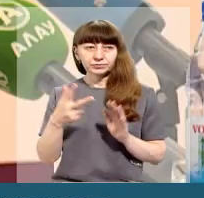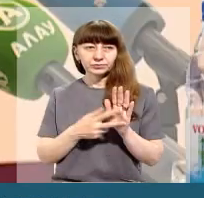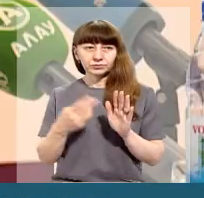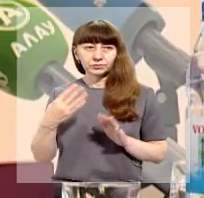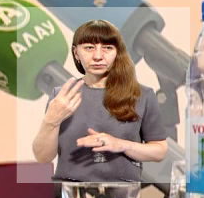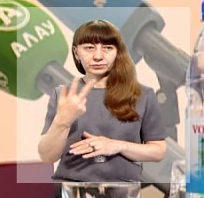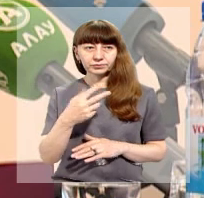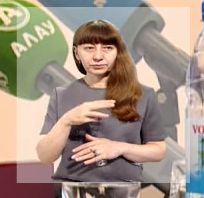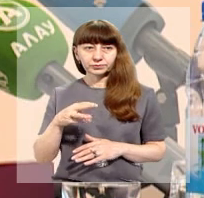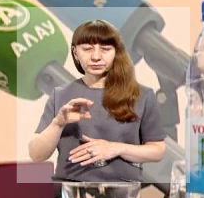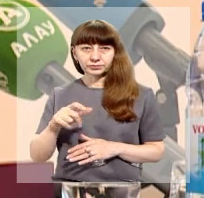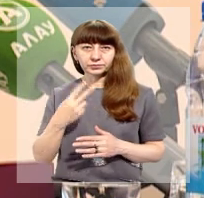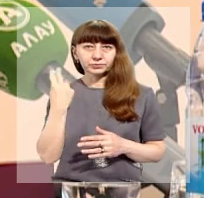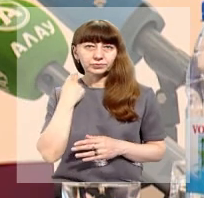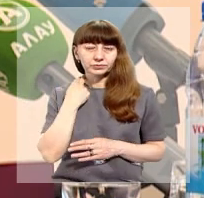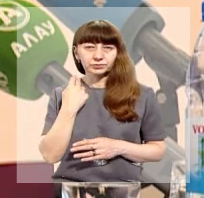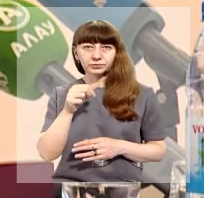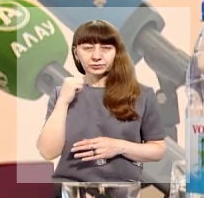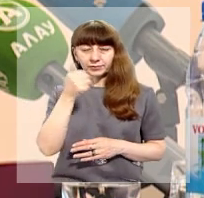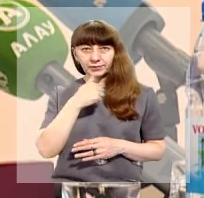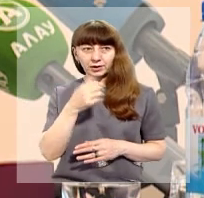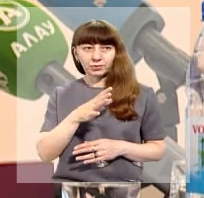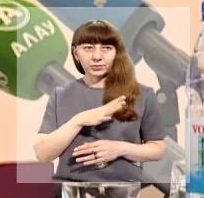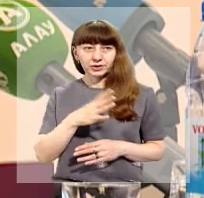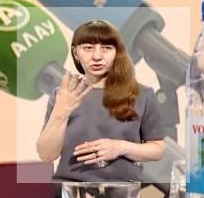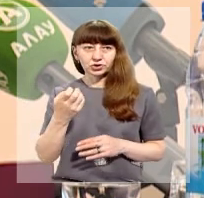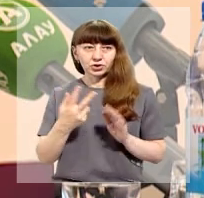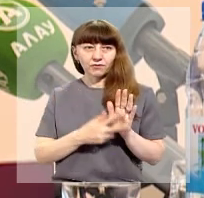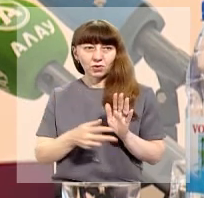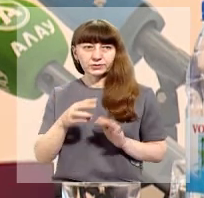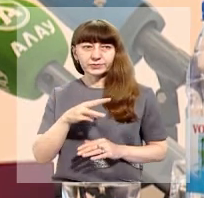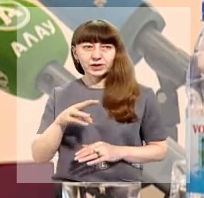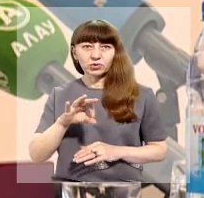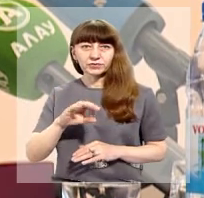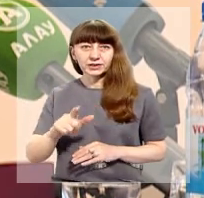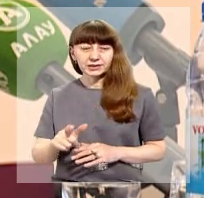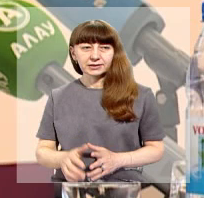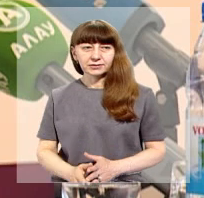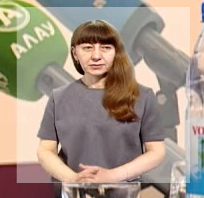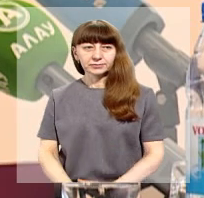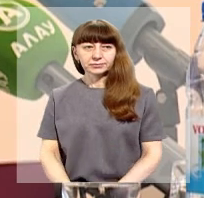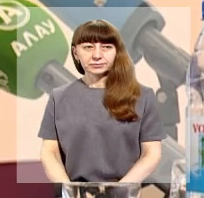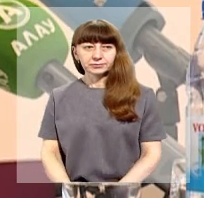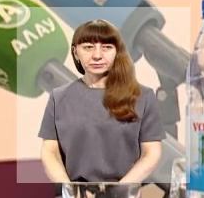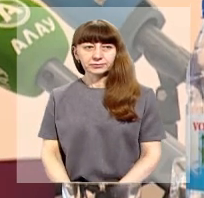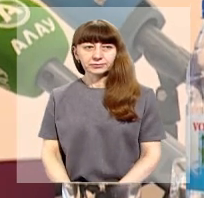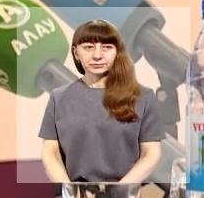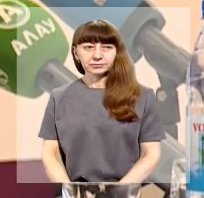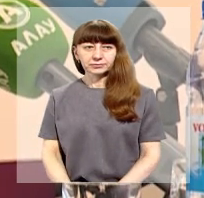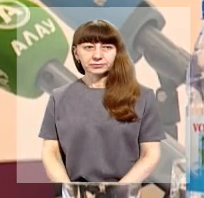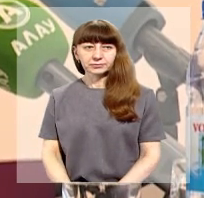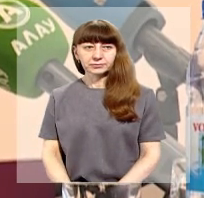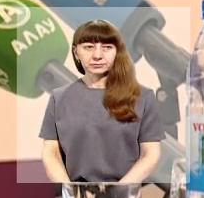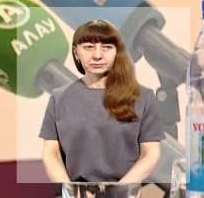миллиона тенге должно. В прошлом году, я цифру хорошо помню, было 480 миллионов тенге. Ну, копейки, ошибаюсь, может, по